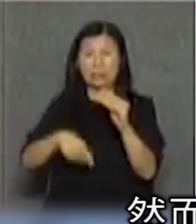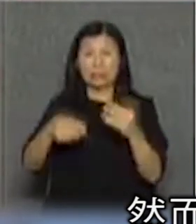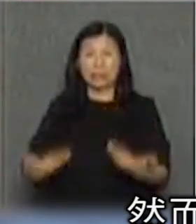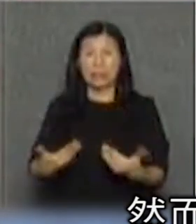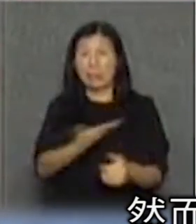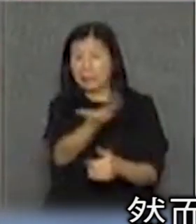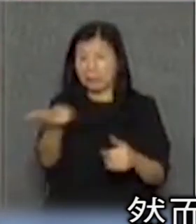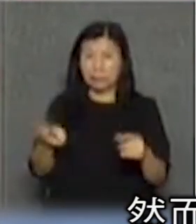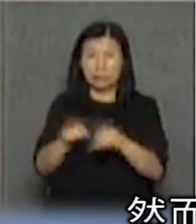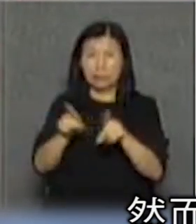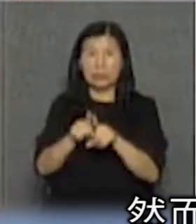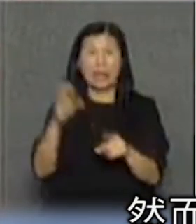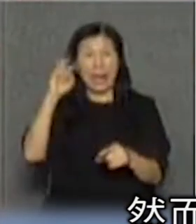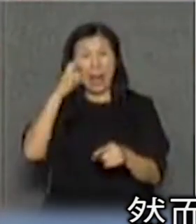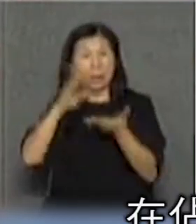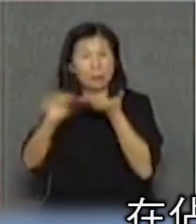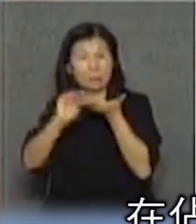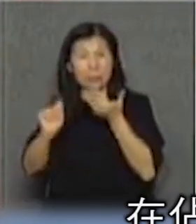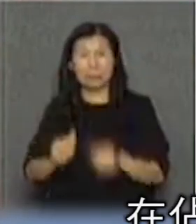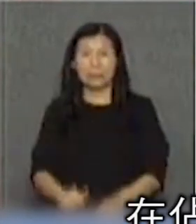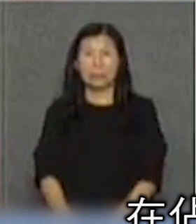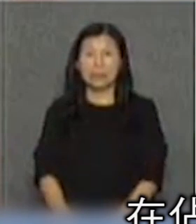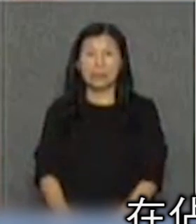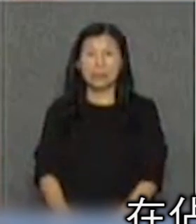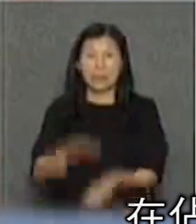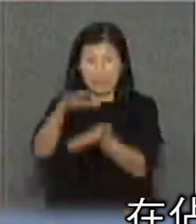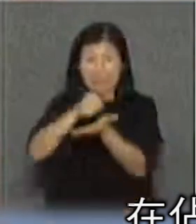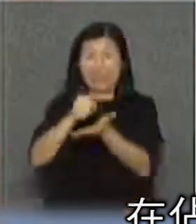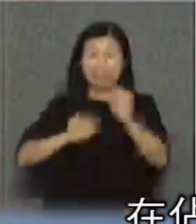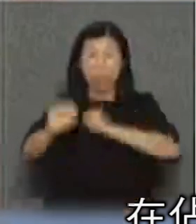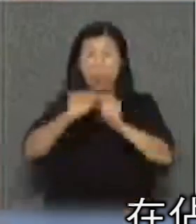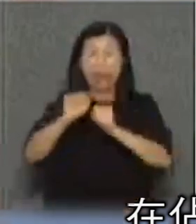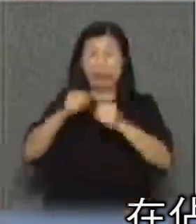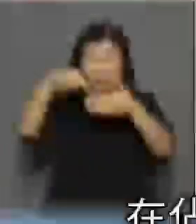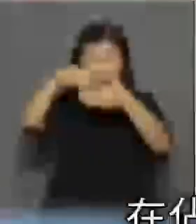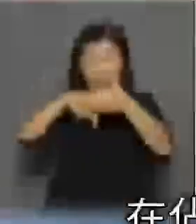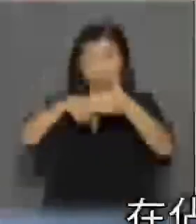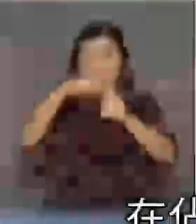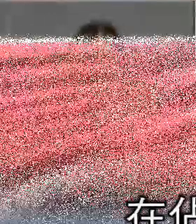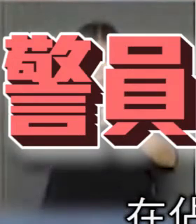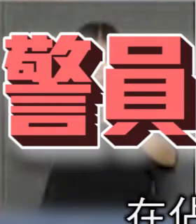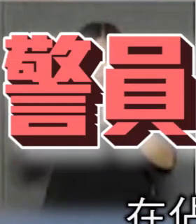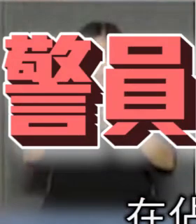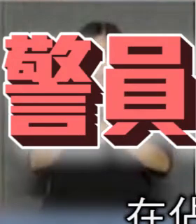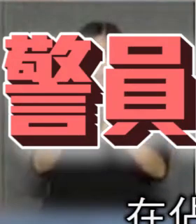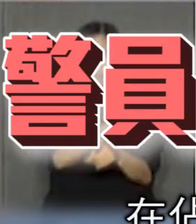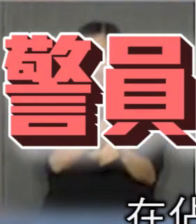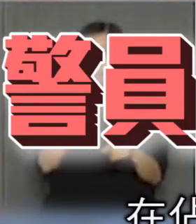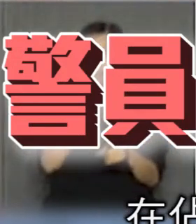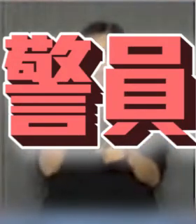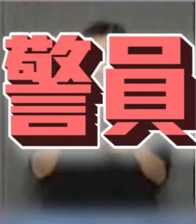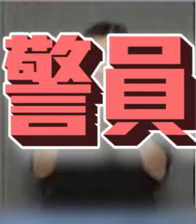家一齐同我去谂一谂，喺占领嘅期间，嗰啲警员要付出几大嘅代